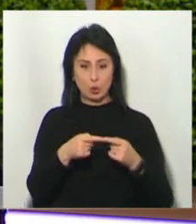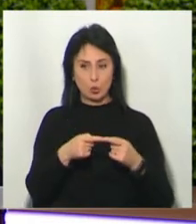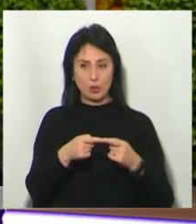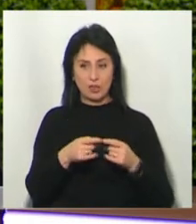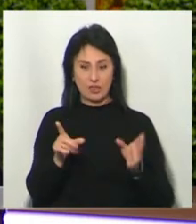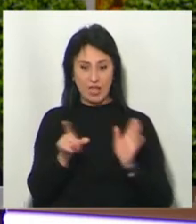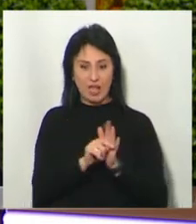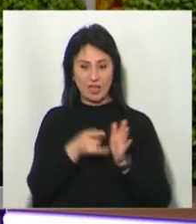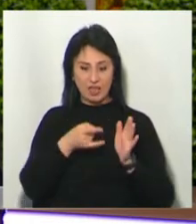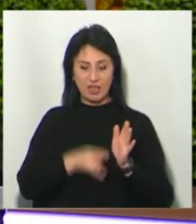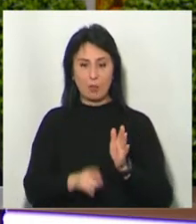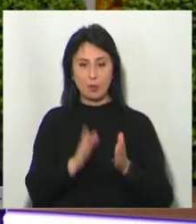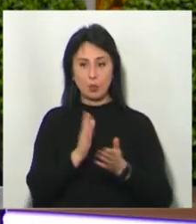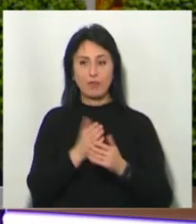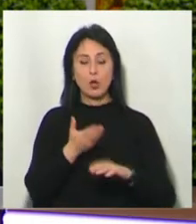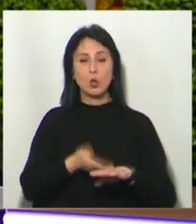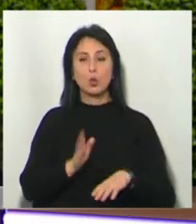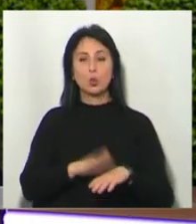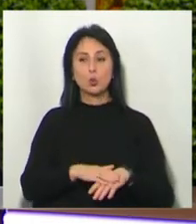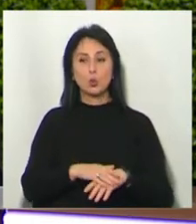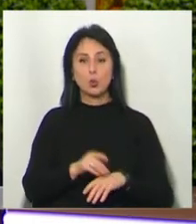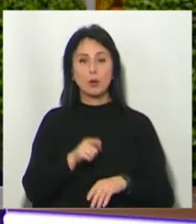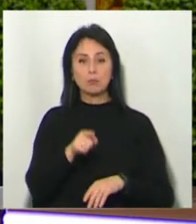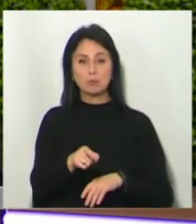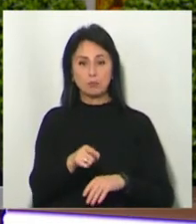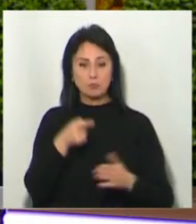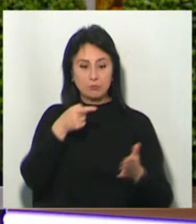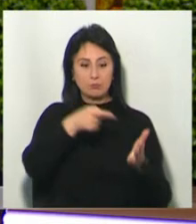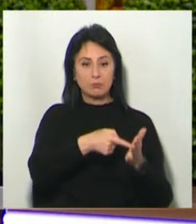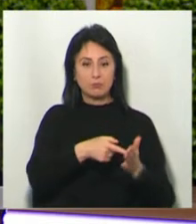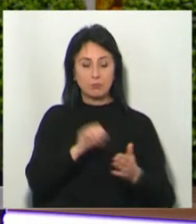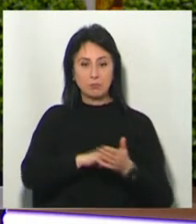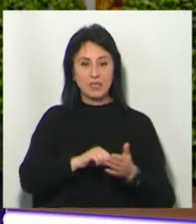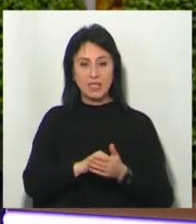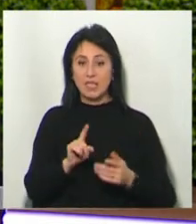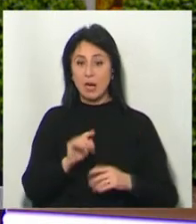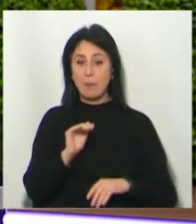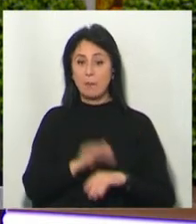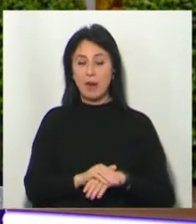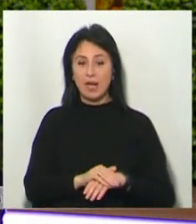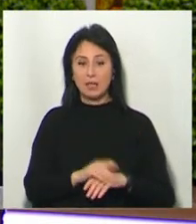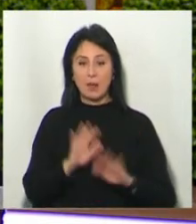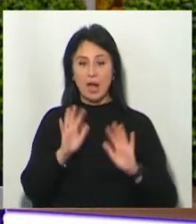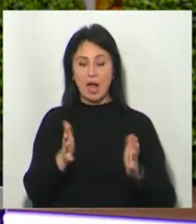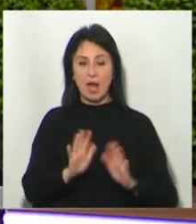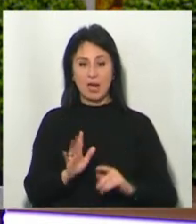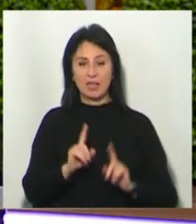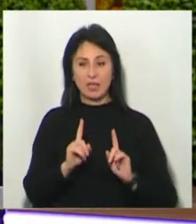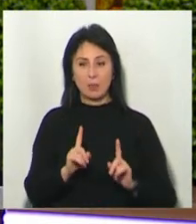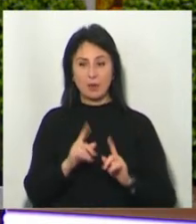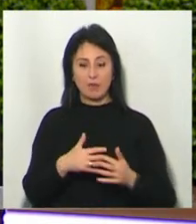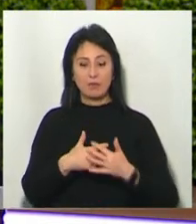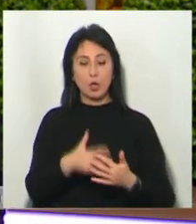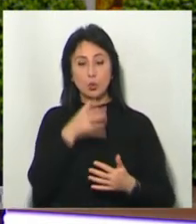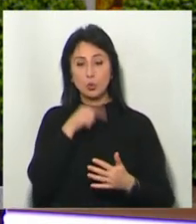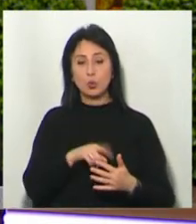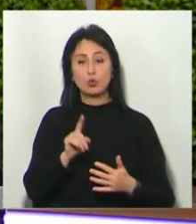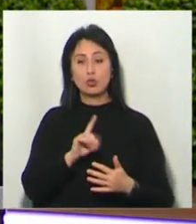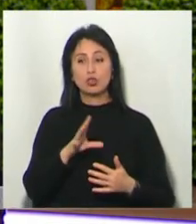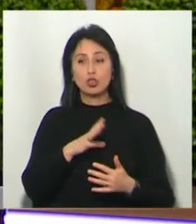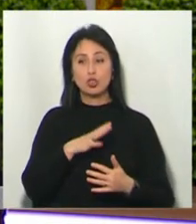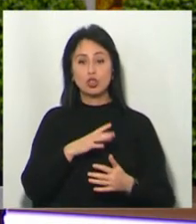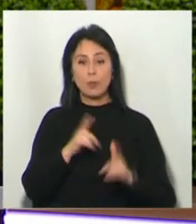არის თანდაყოლილი პათოლოგია, რთულია უშუალოდ მიზეზის დასახელება. Ნუ ფაქტია, რომ არ ხდება მუცლადყოფნის